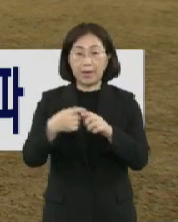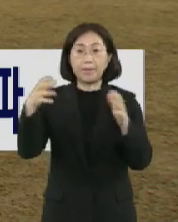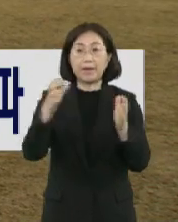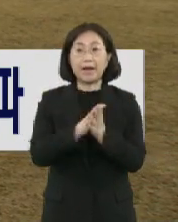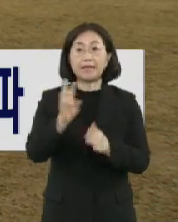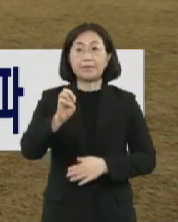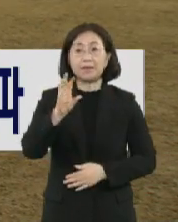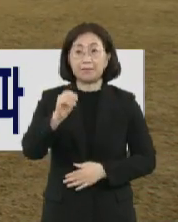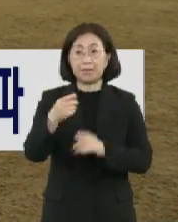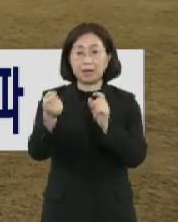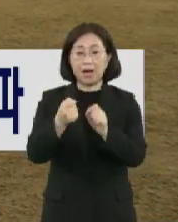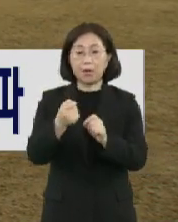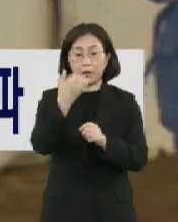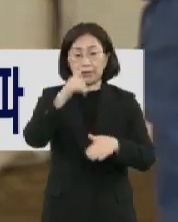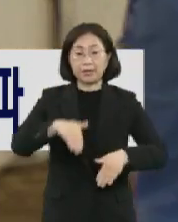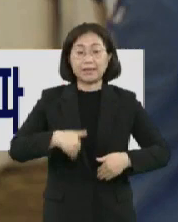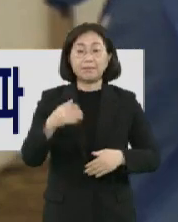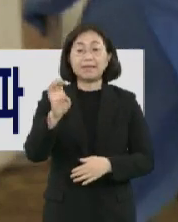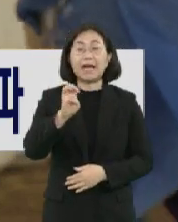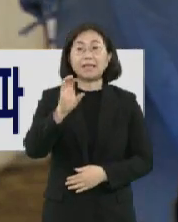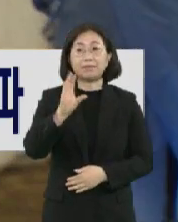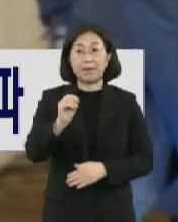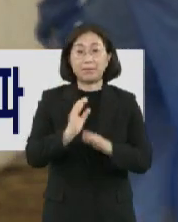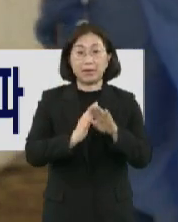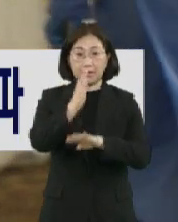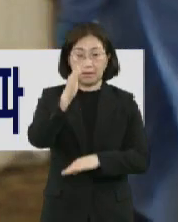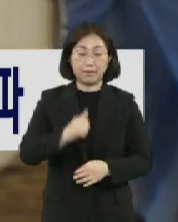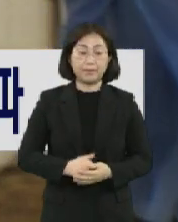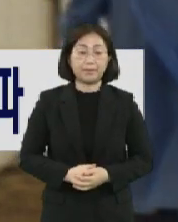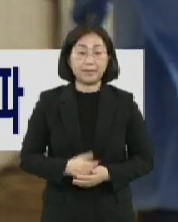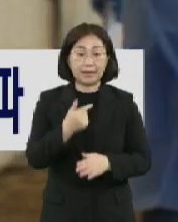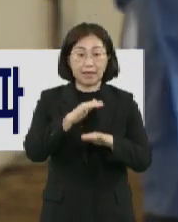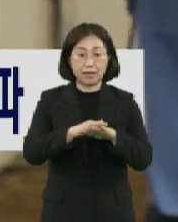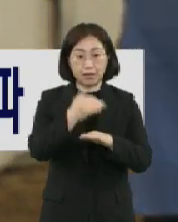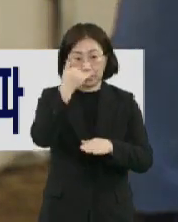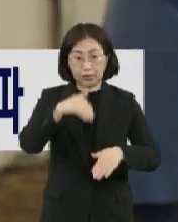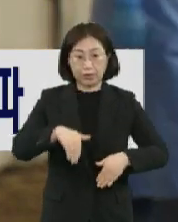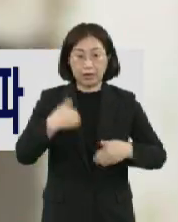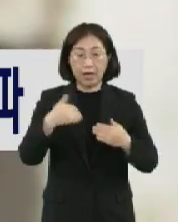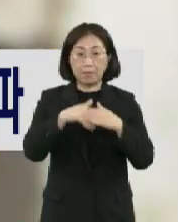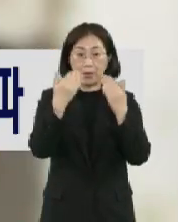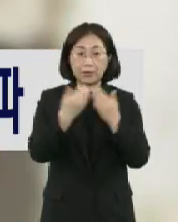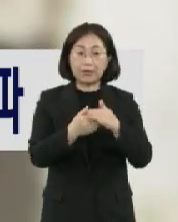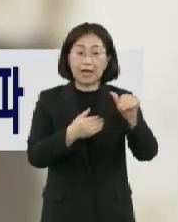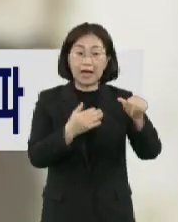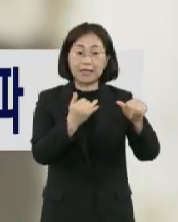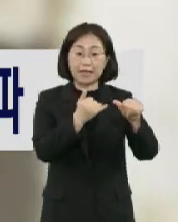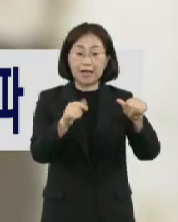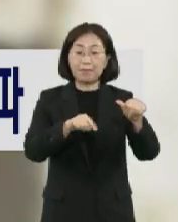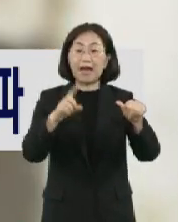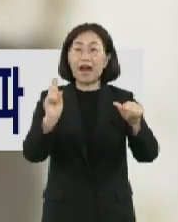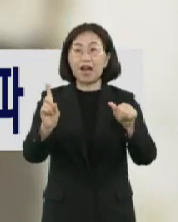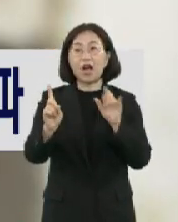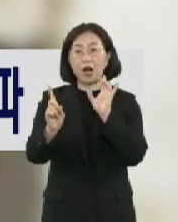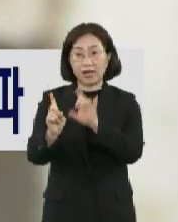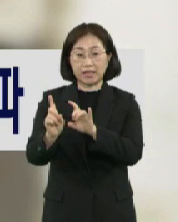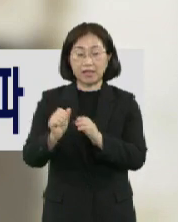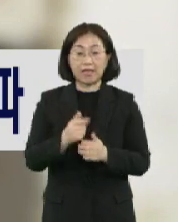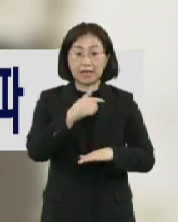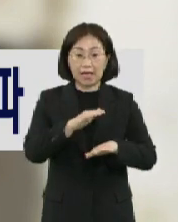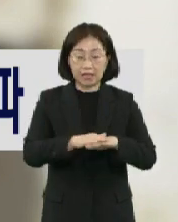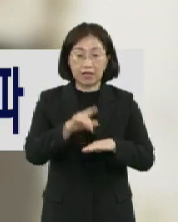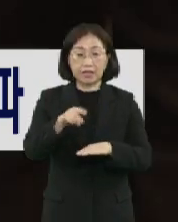명에 육박하고 충남은 40만 명을 넘어섰습니다 대전과 충남 모두 5명에 1명꼴로 걸린 셈인데